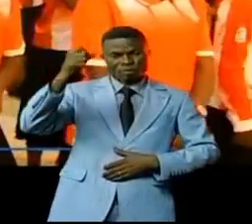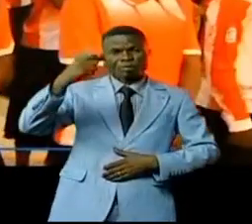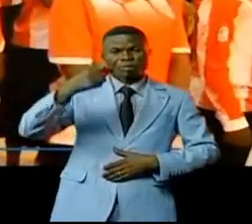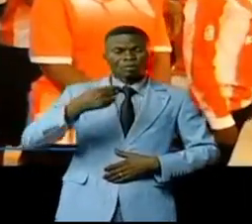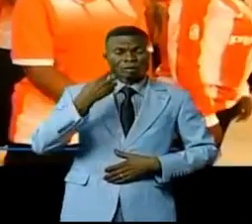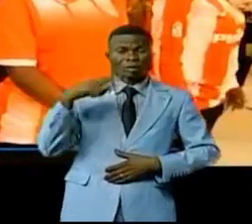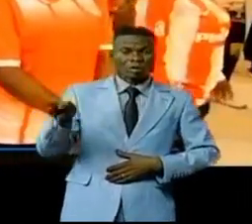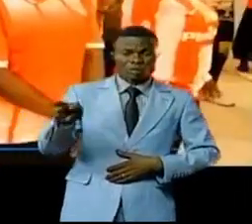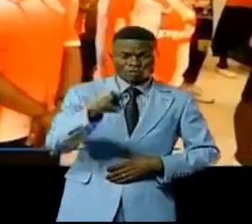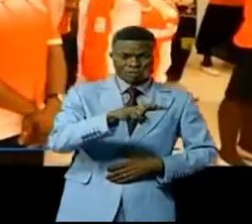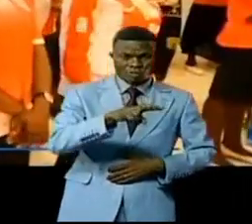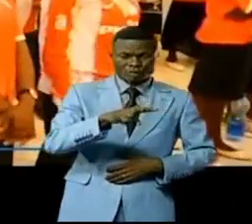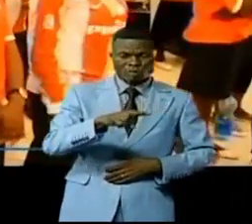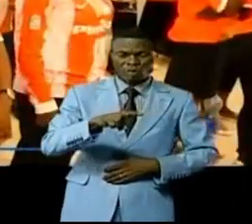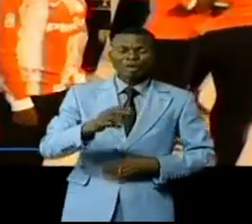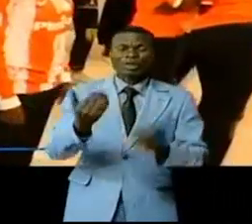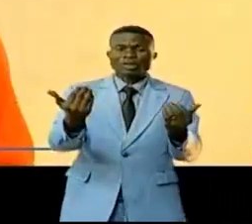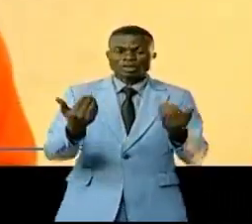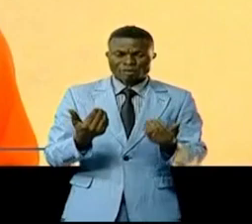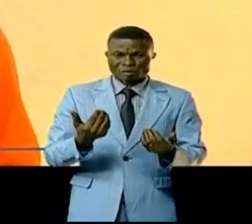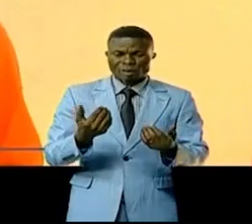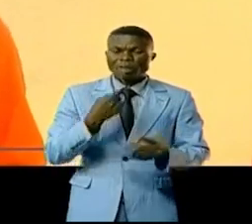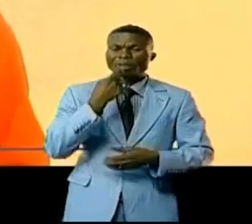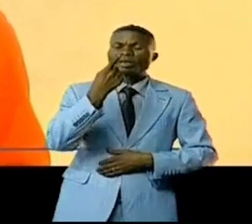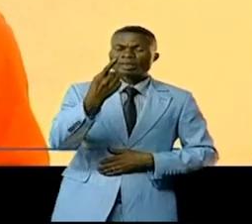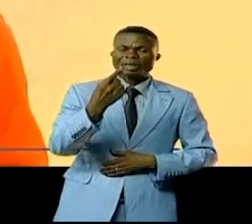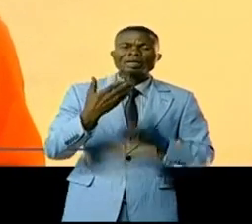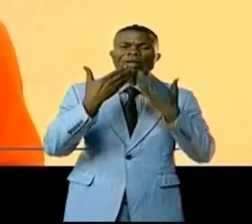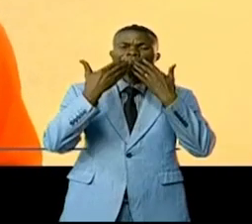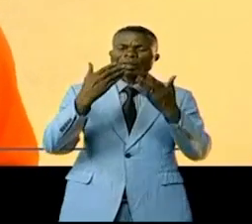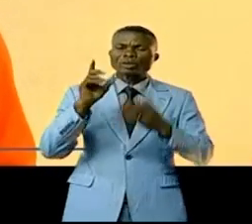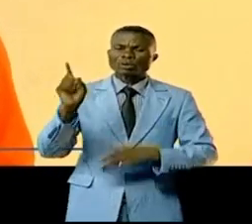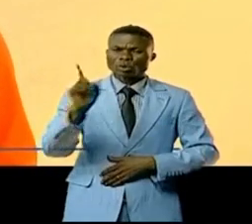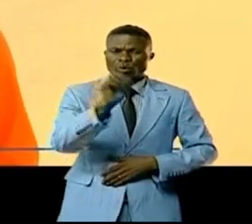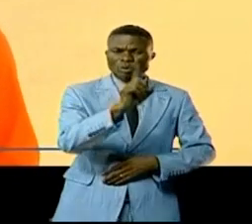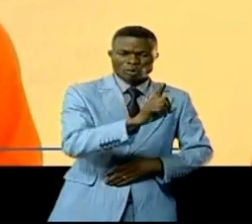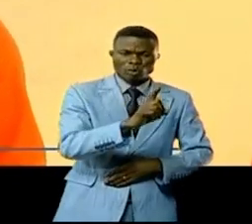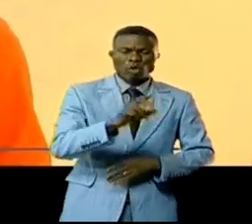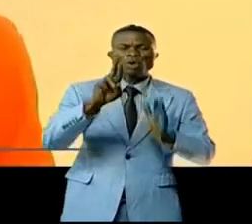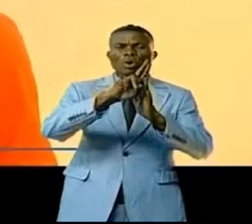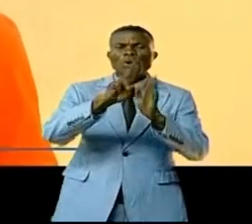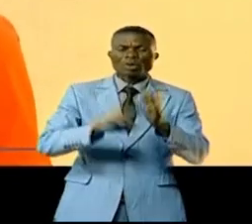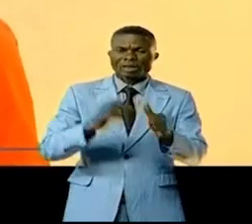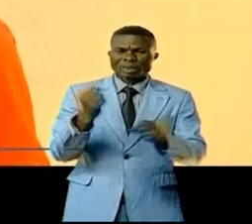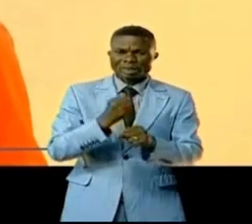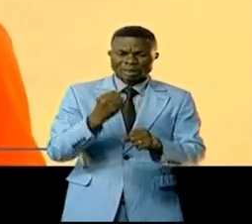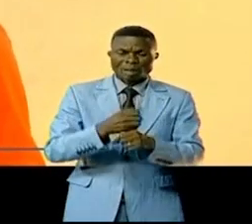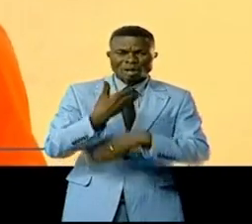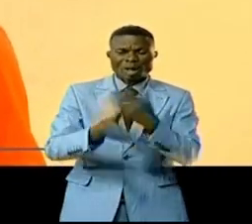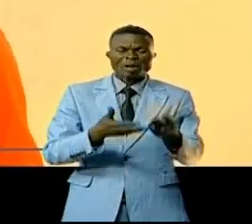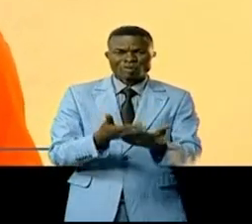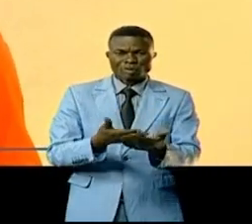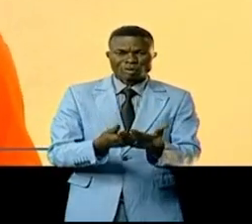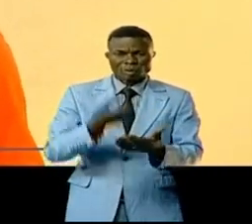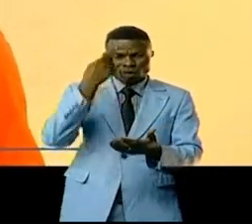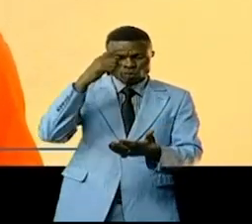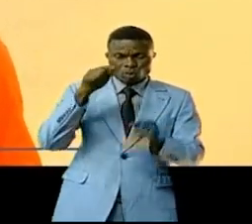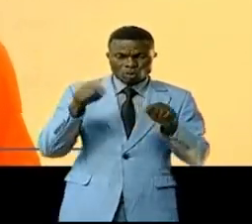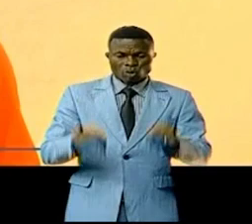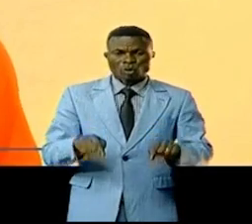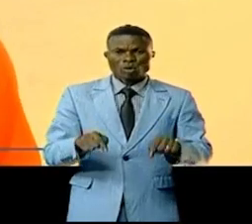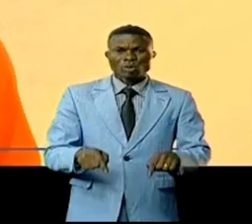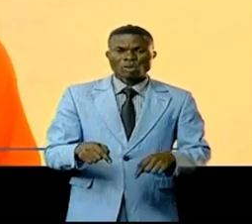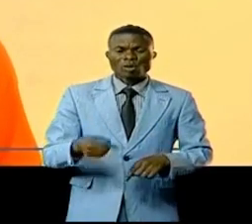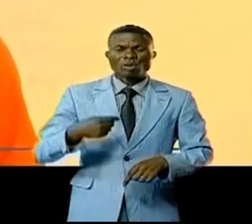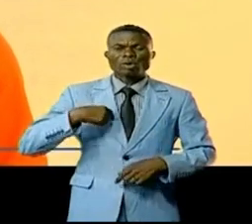J'aimerais tout simplement remercier chacun dans le rôle qu'il a pu jouer pour qu'aujourd'hui que